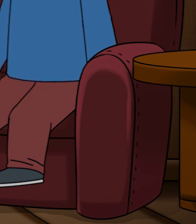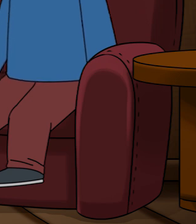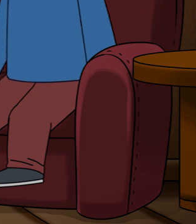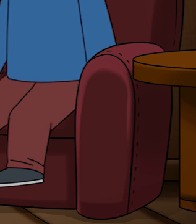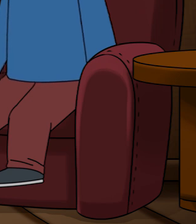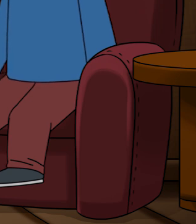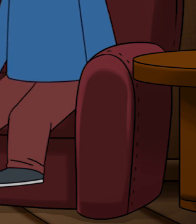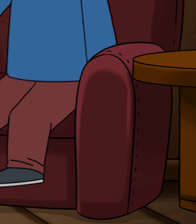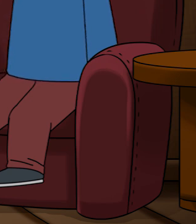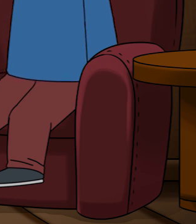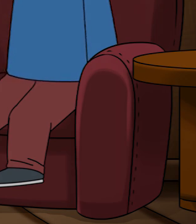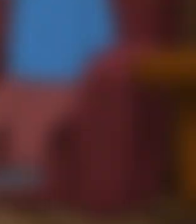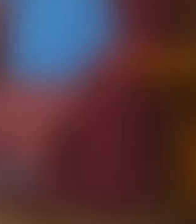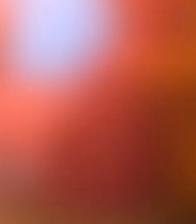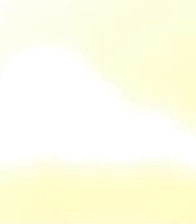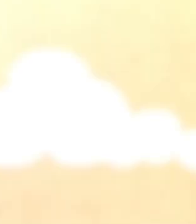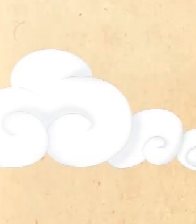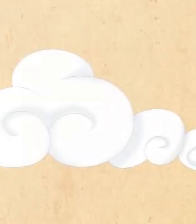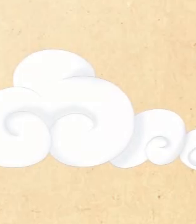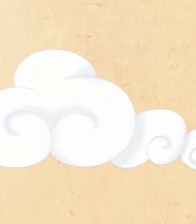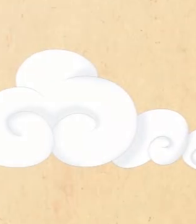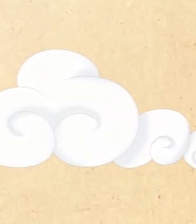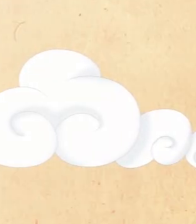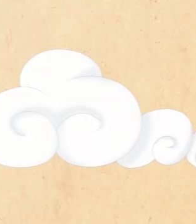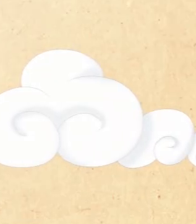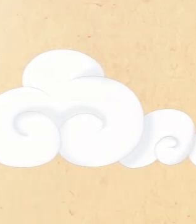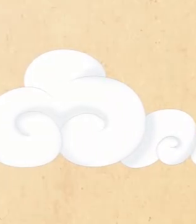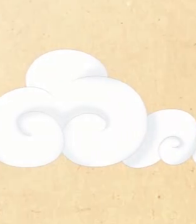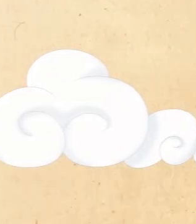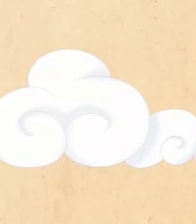хаяхад хар тэр юу вэ? Гэртүү?